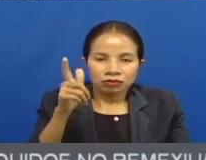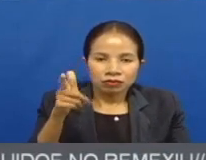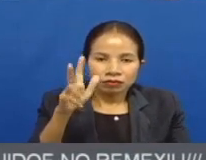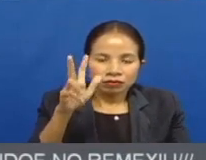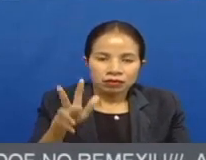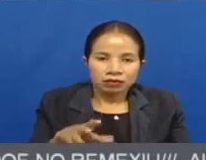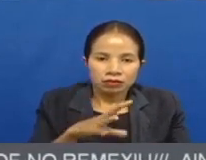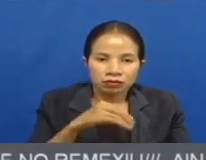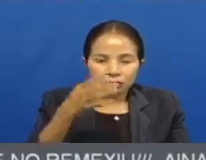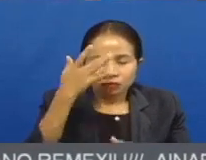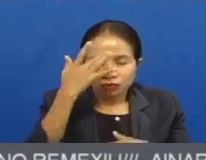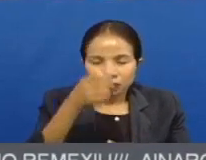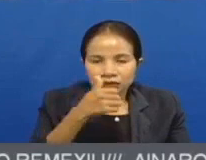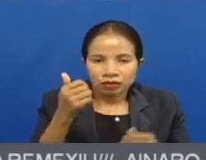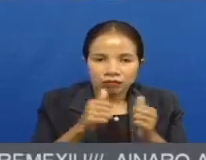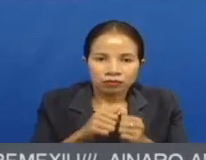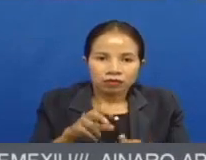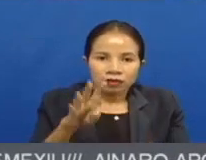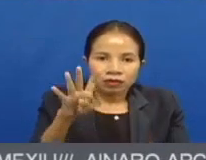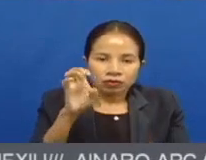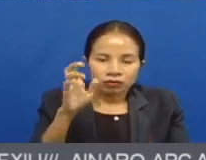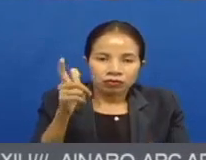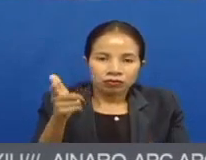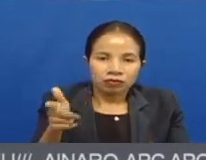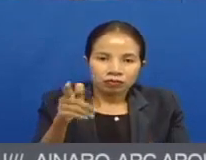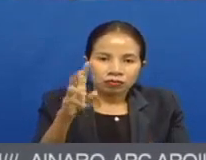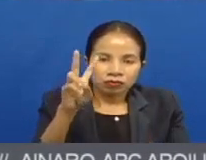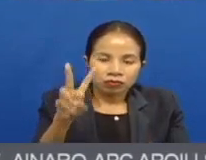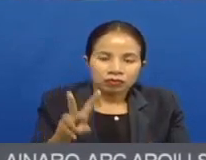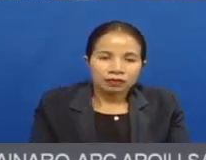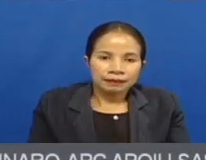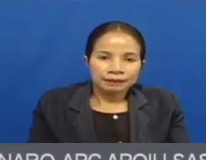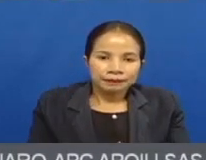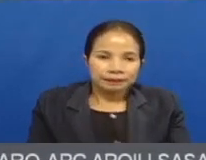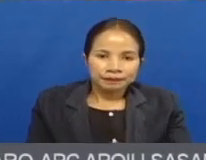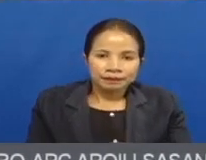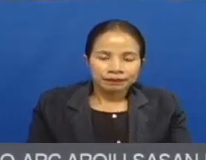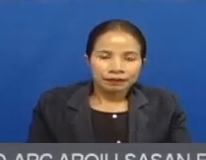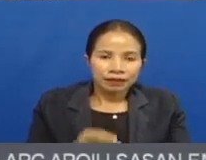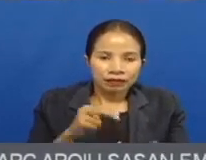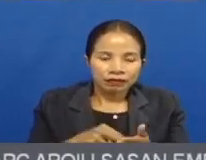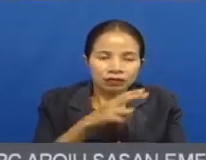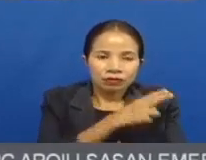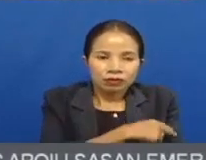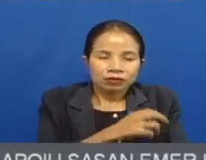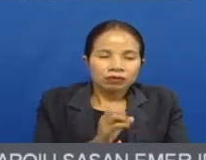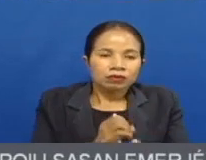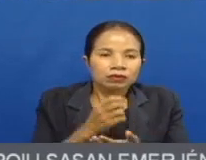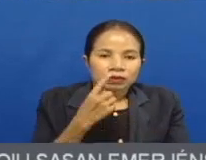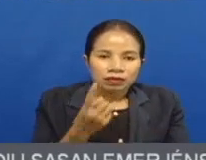tolu, nomor sireselu kamutuk atu saat ruanulu resin rua. Enfermer sentru saudu esilu